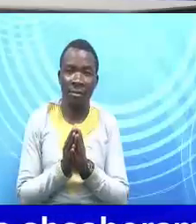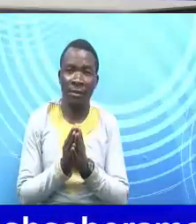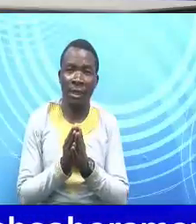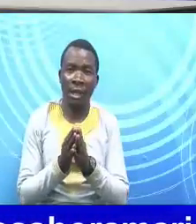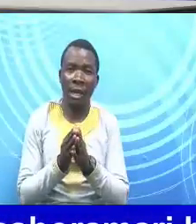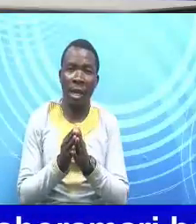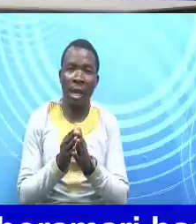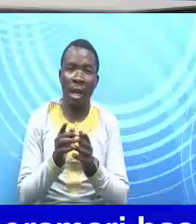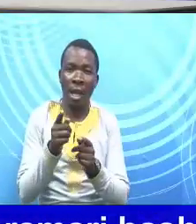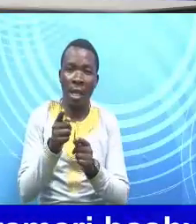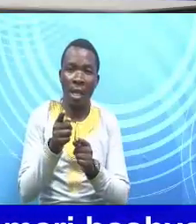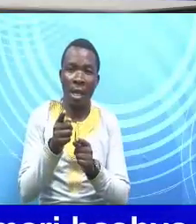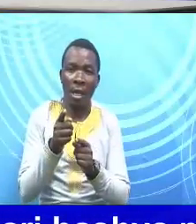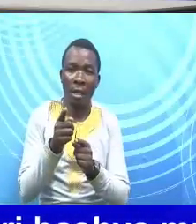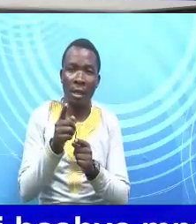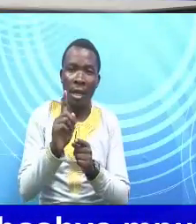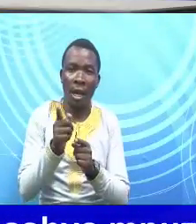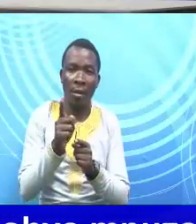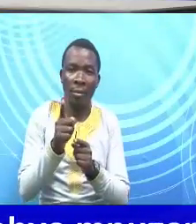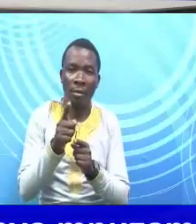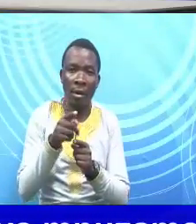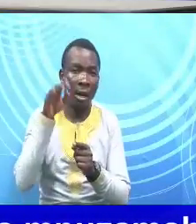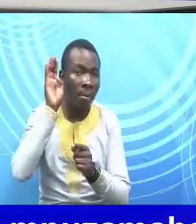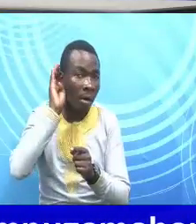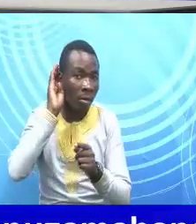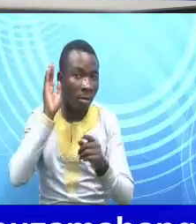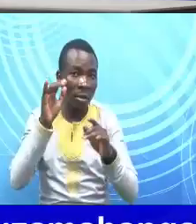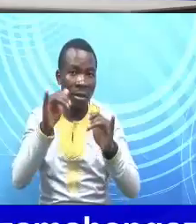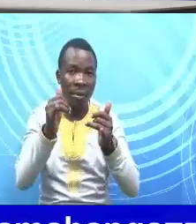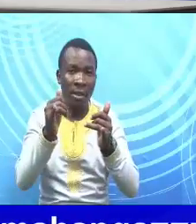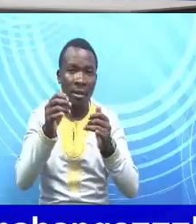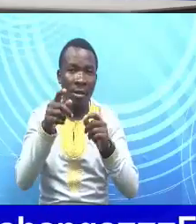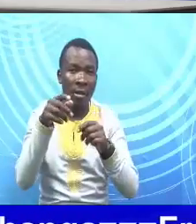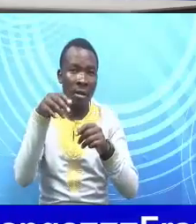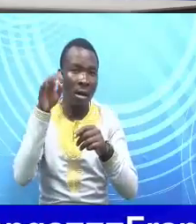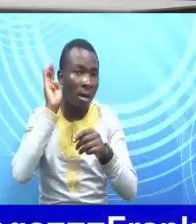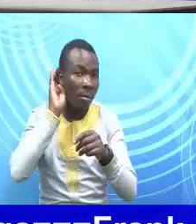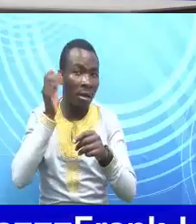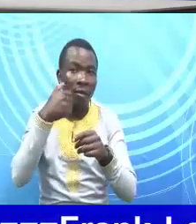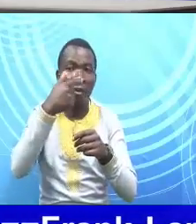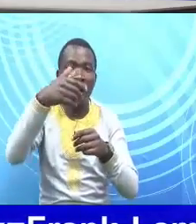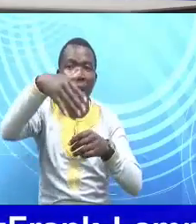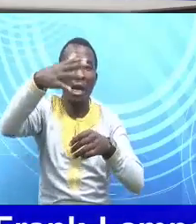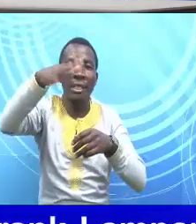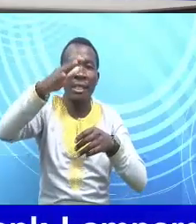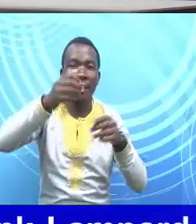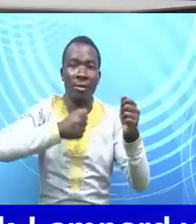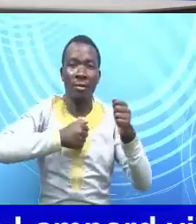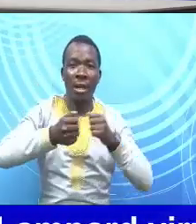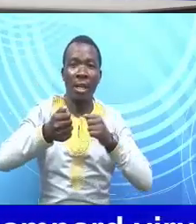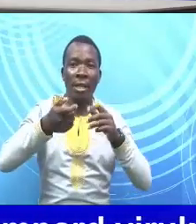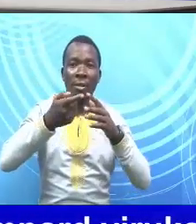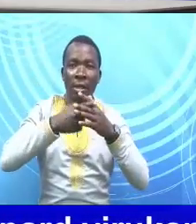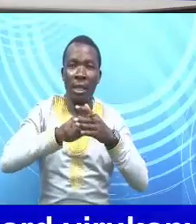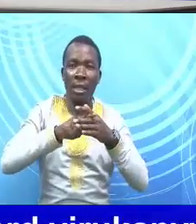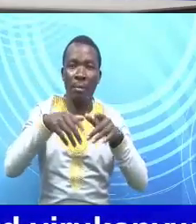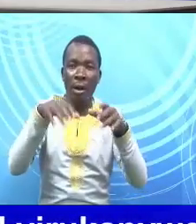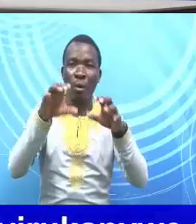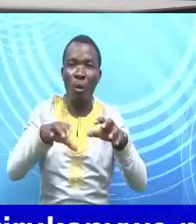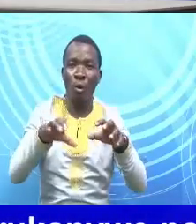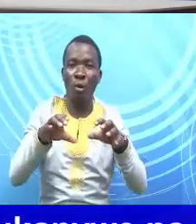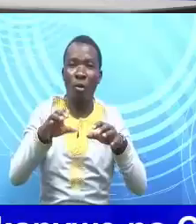aya ntabwo hari amakuru y'imikino ahubwo ntamakuru avugwa hanze y'u Rwanda n'amakuru tugiye guhera muri Congo Brazzaville aho